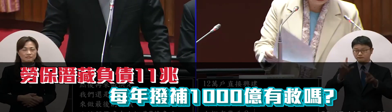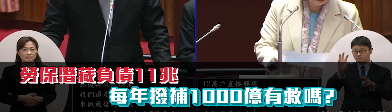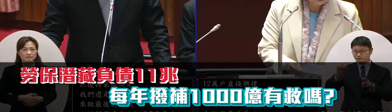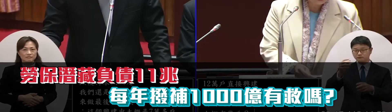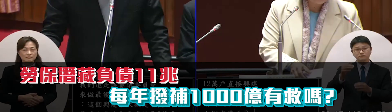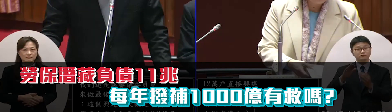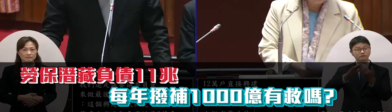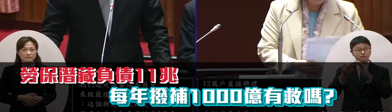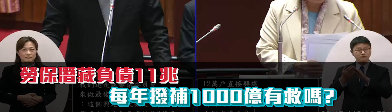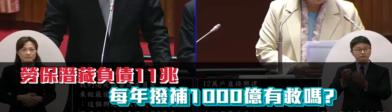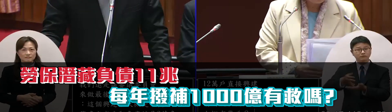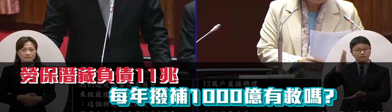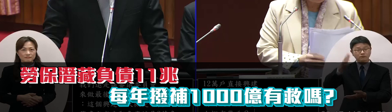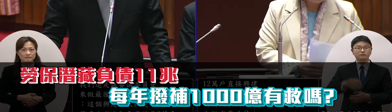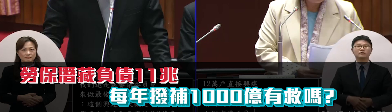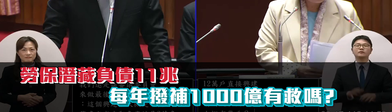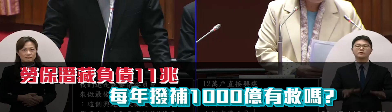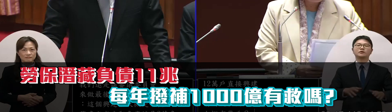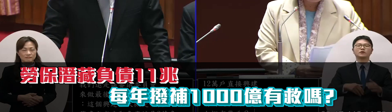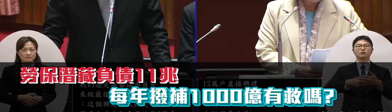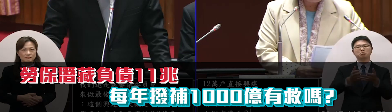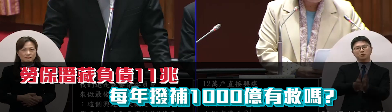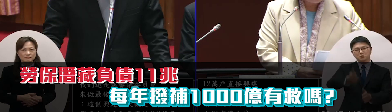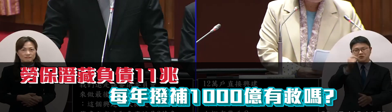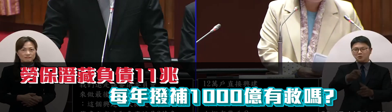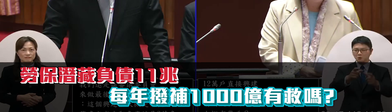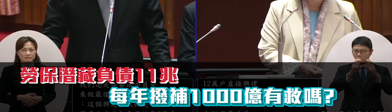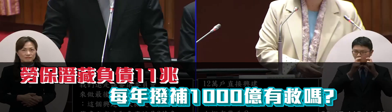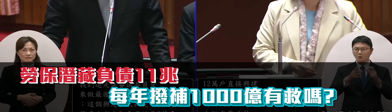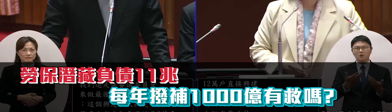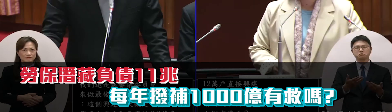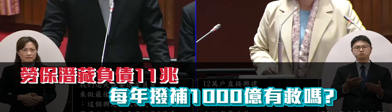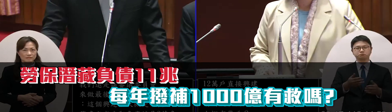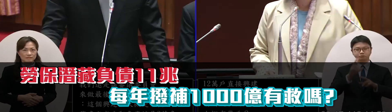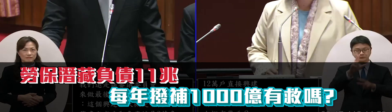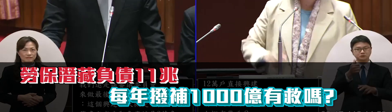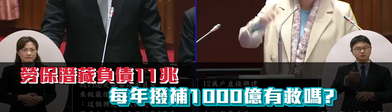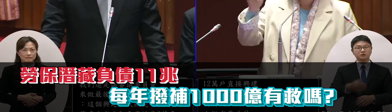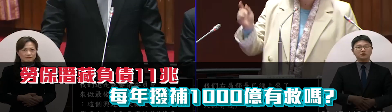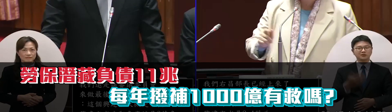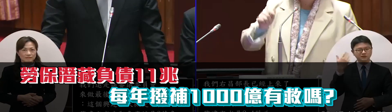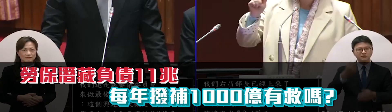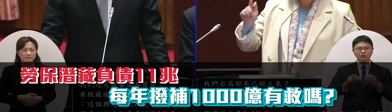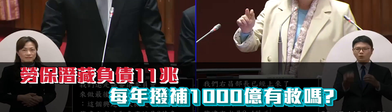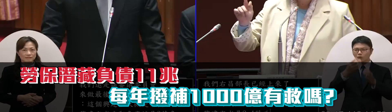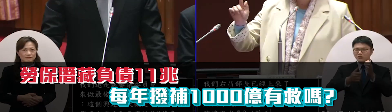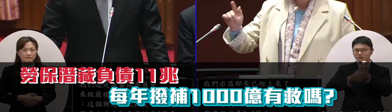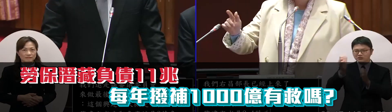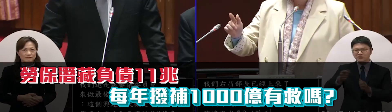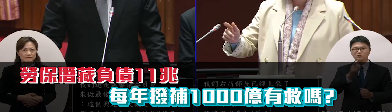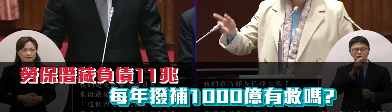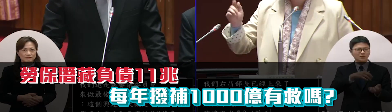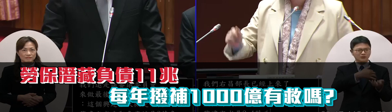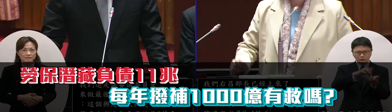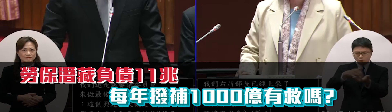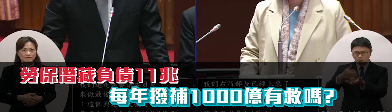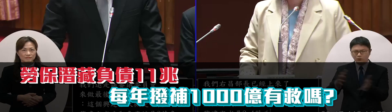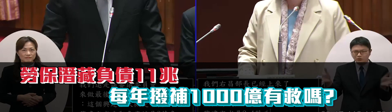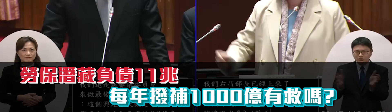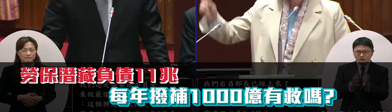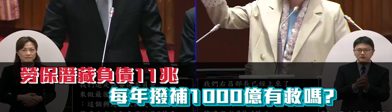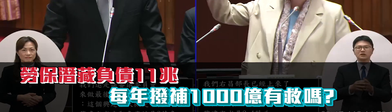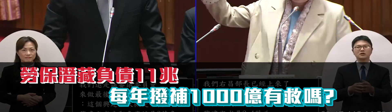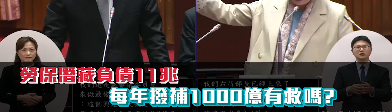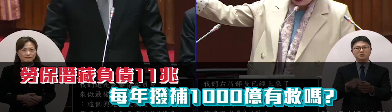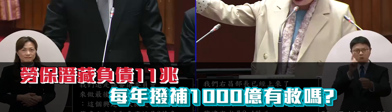想部长您今天是比较诚实哦。过去我们花次长常常在咨询的时候都会讲说，这个加起来大概达